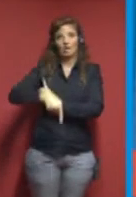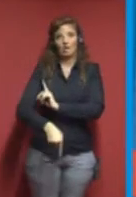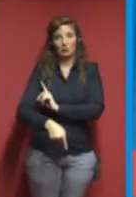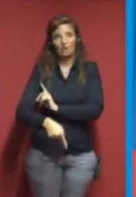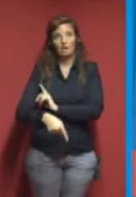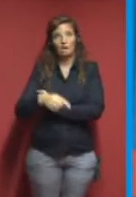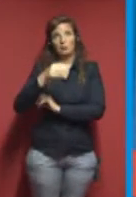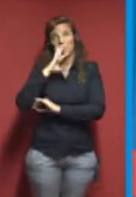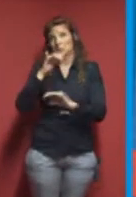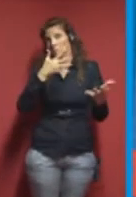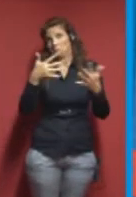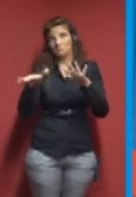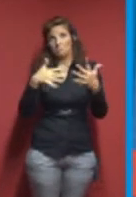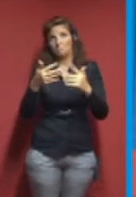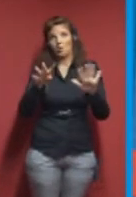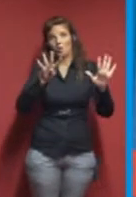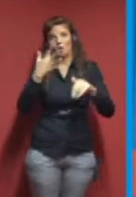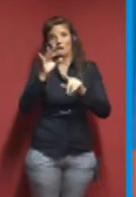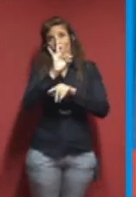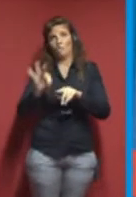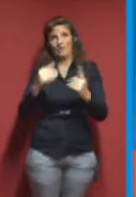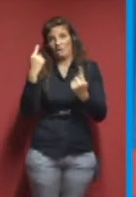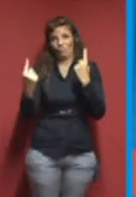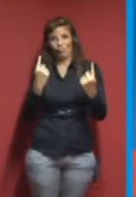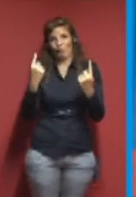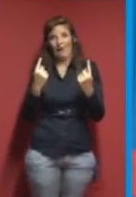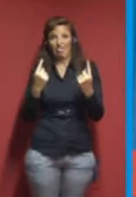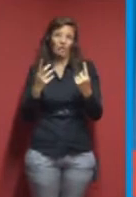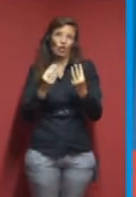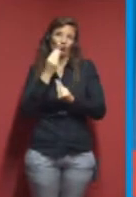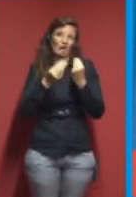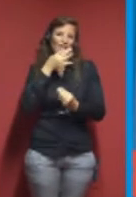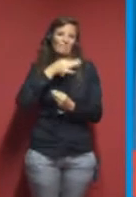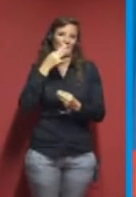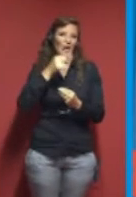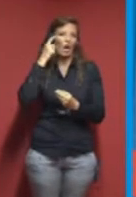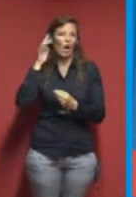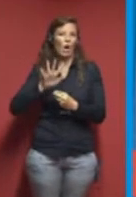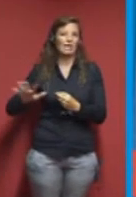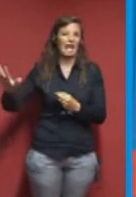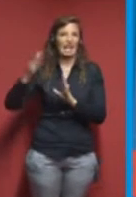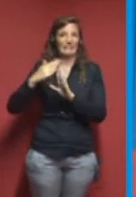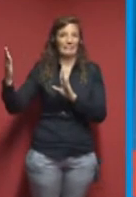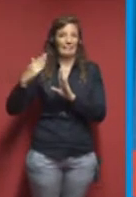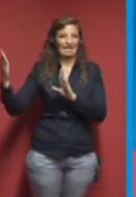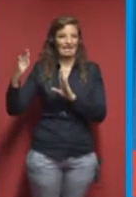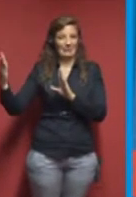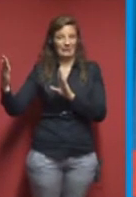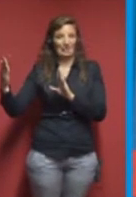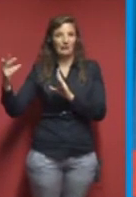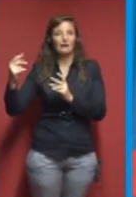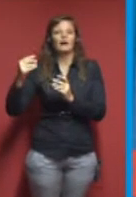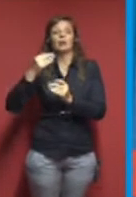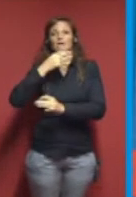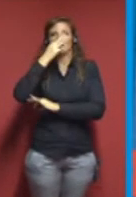nel 95 per cento dei casi giocattoli vengono fatte nell'estremo oriente ne sono attraverso che era una